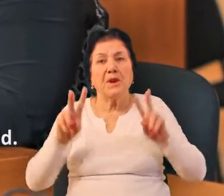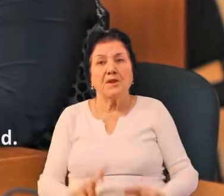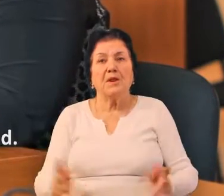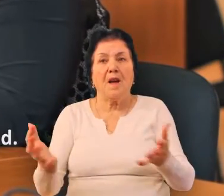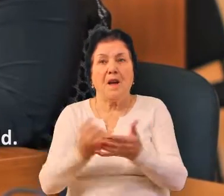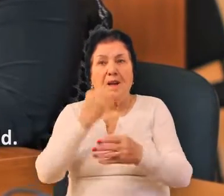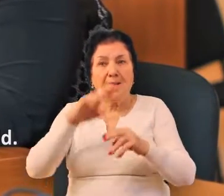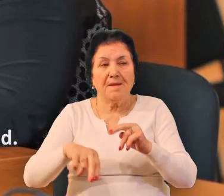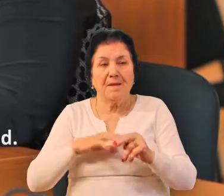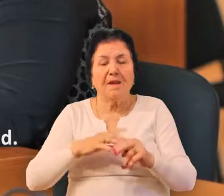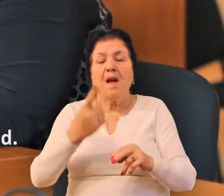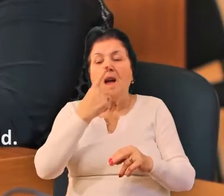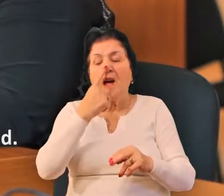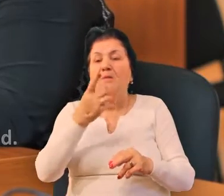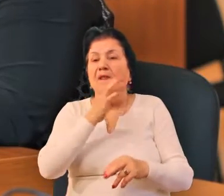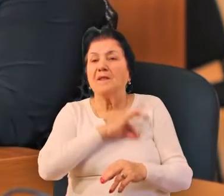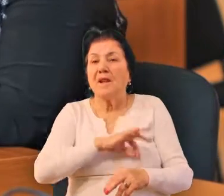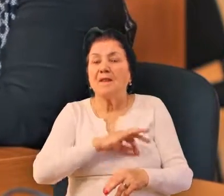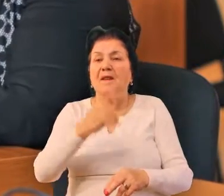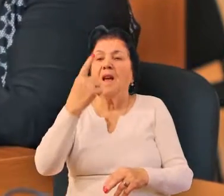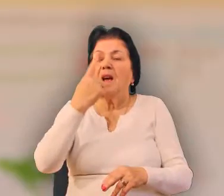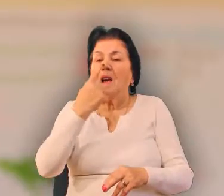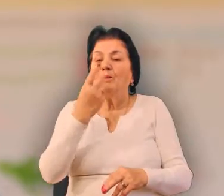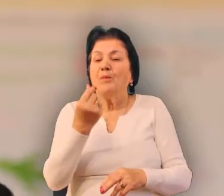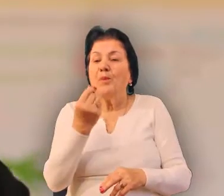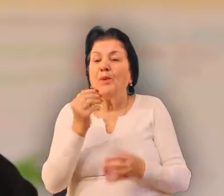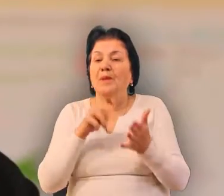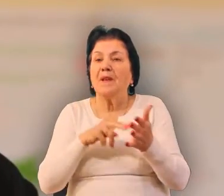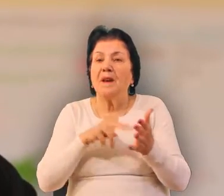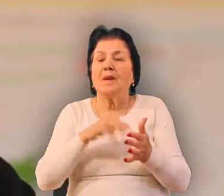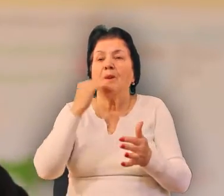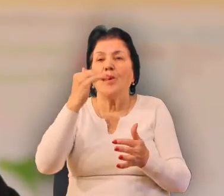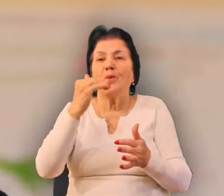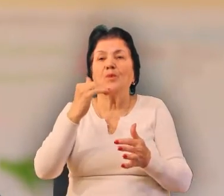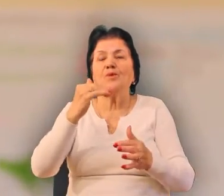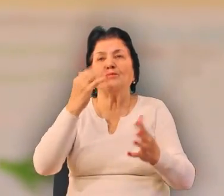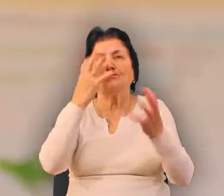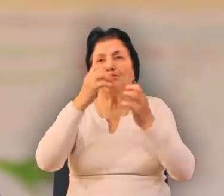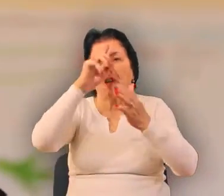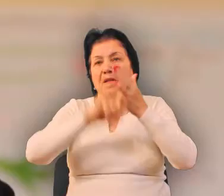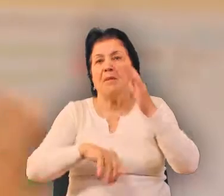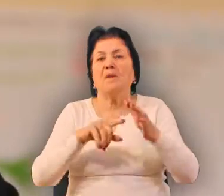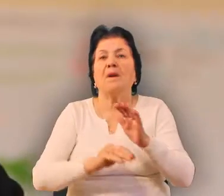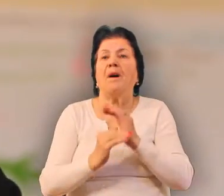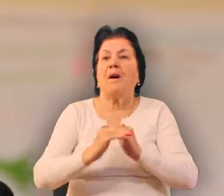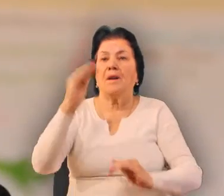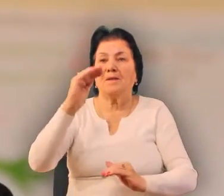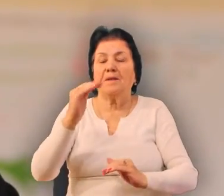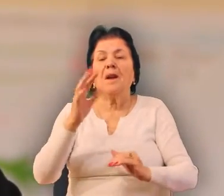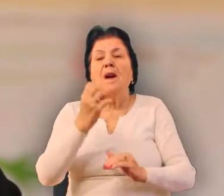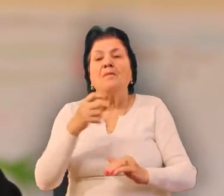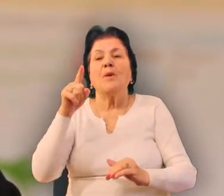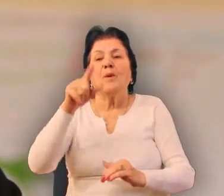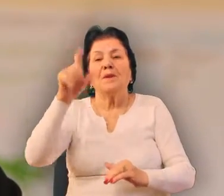pulun dəyəri onun üçün birəmin artır. Həm də o insan özünə inam artır, özünü başqalarından da öndə görür ki, mən